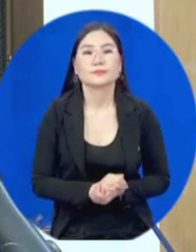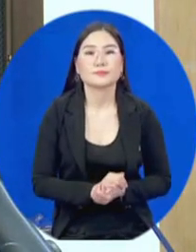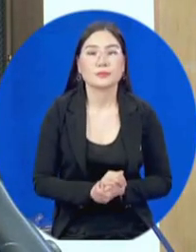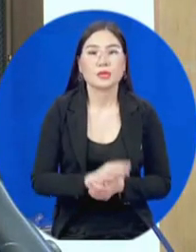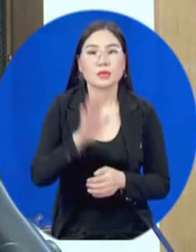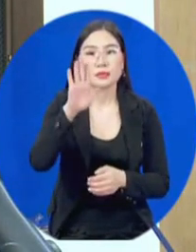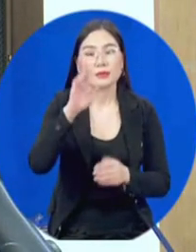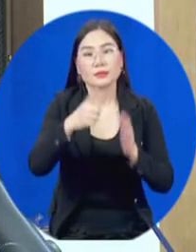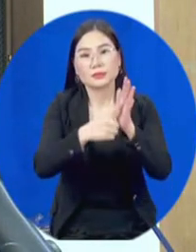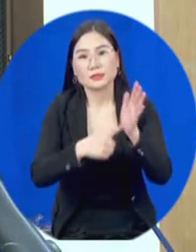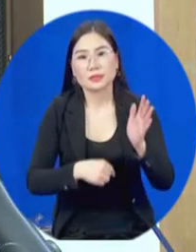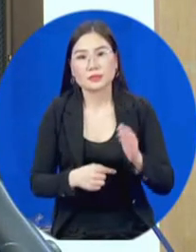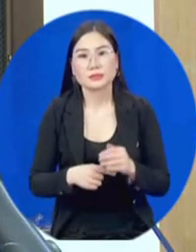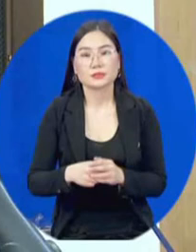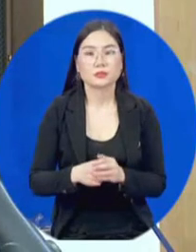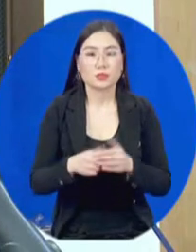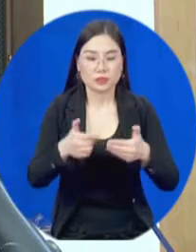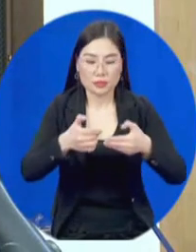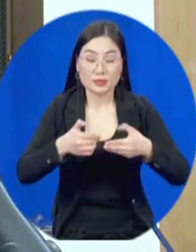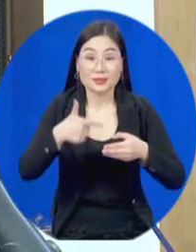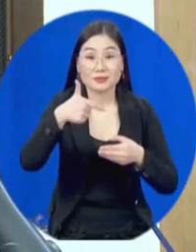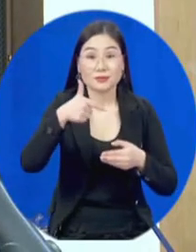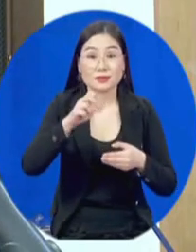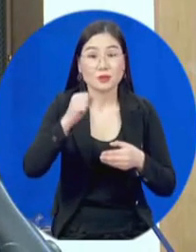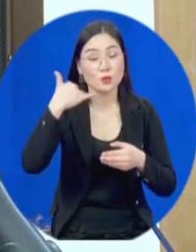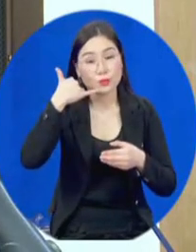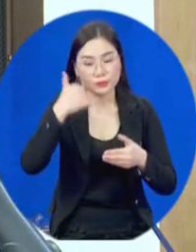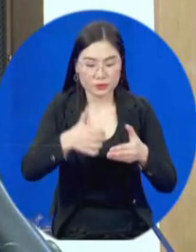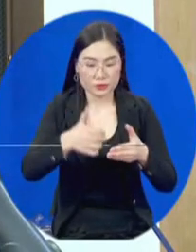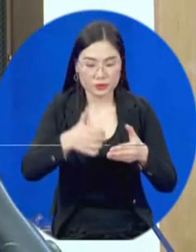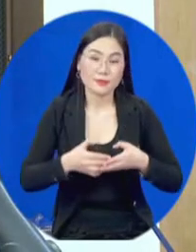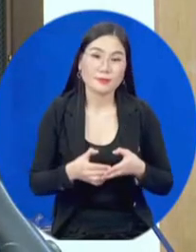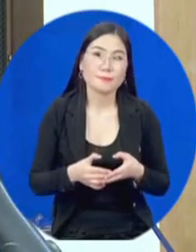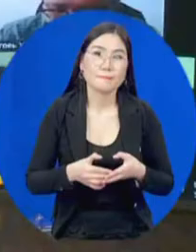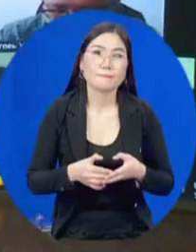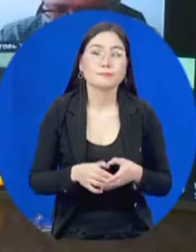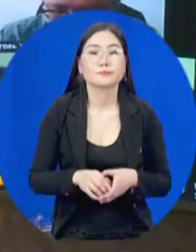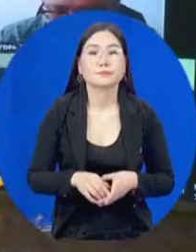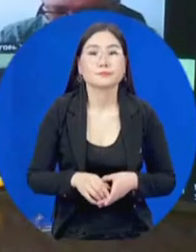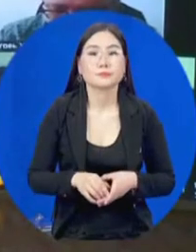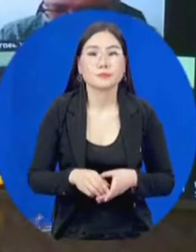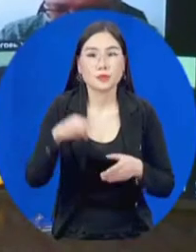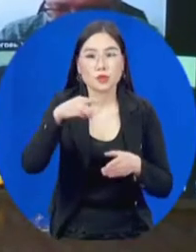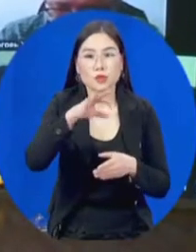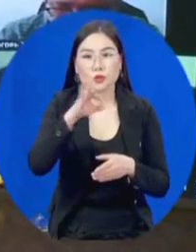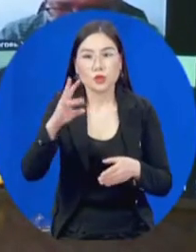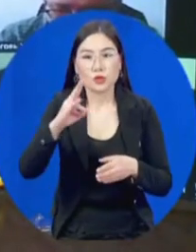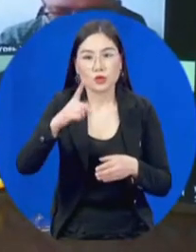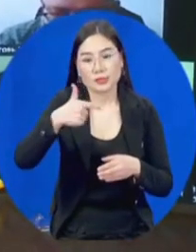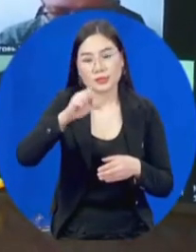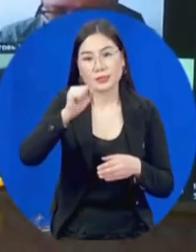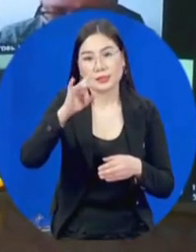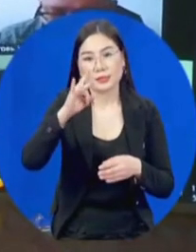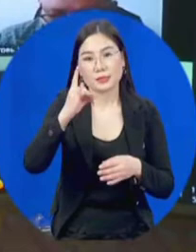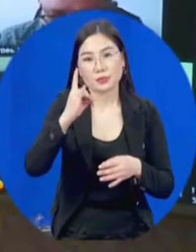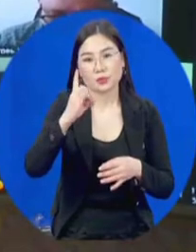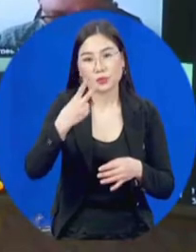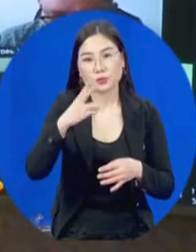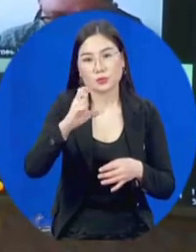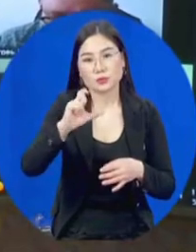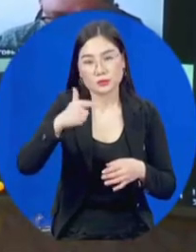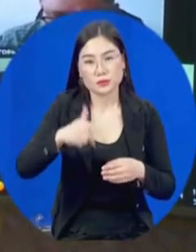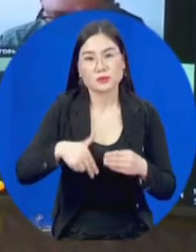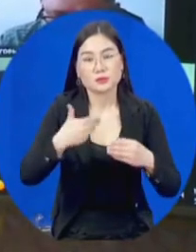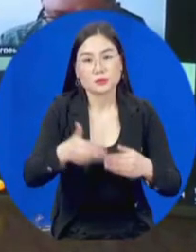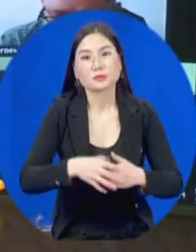сарда багтаад за гар утасны аппликейшн дээр буюу одоо клаудлаар тоон гарын үсгийг олох ажил энэ 5 сарда итнэ.